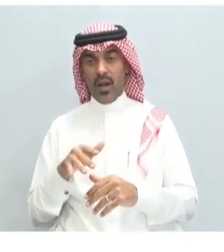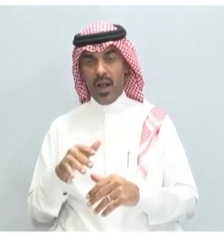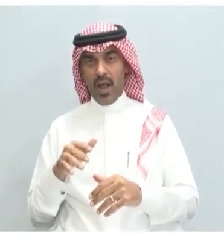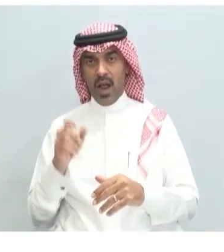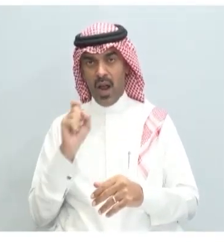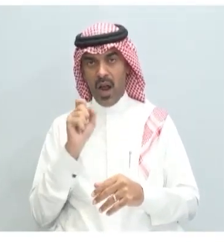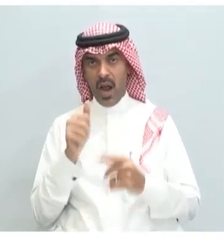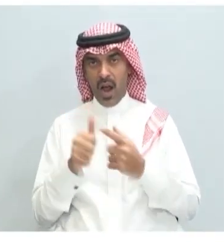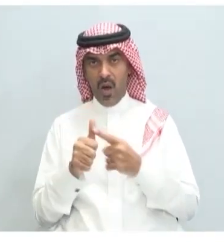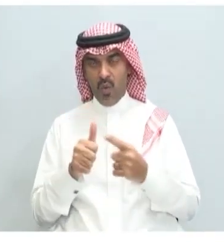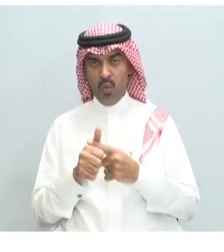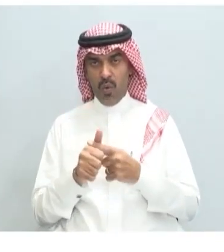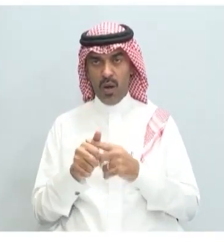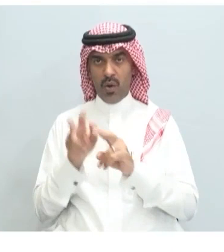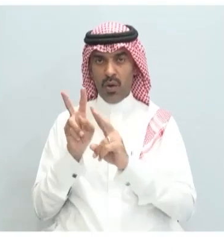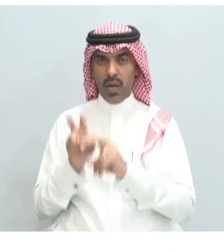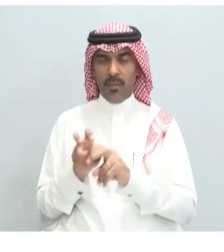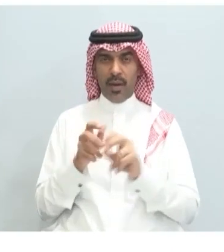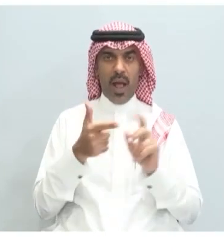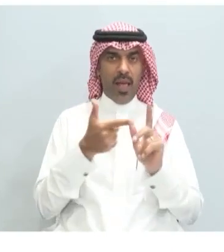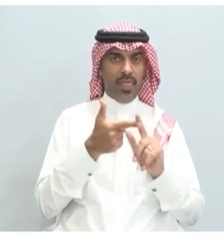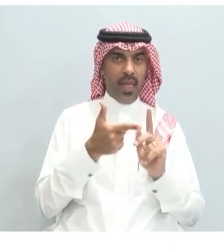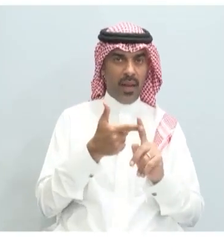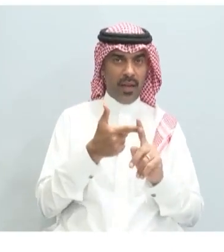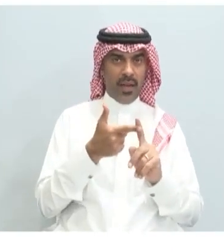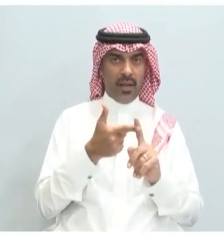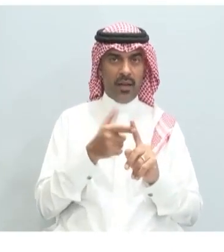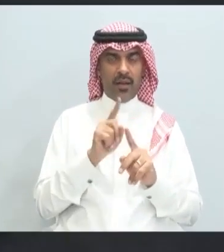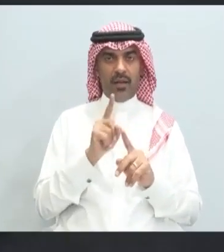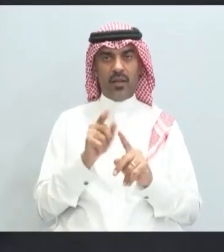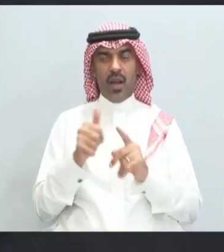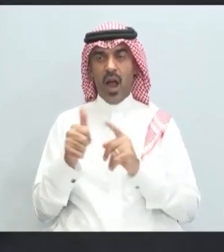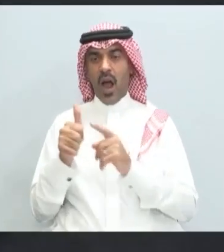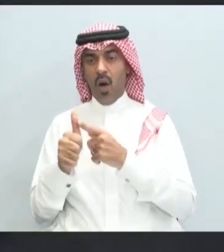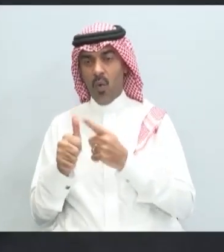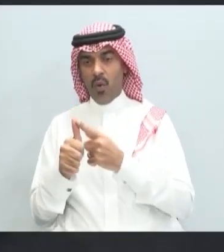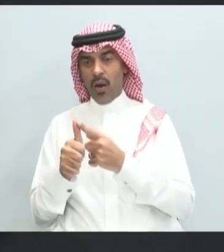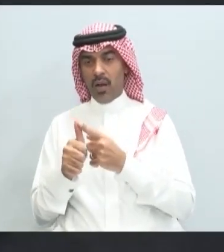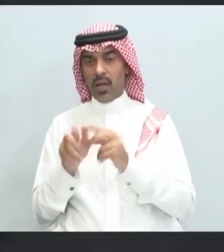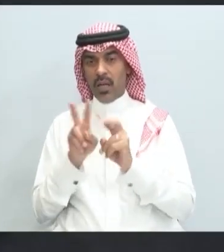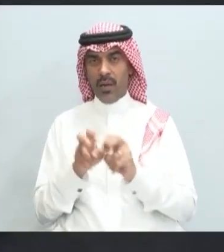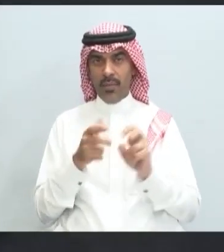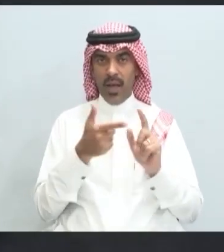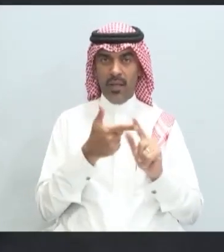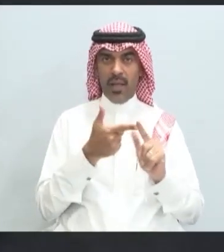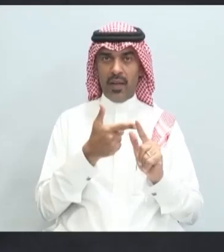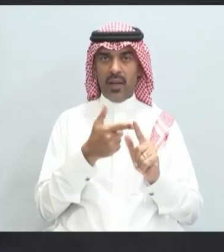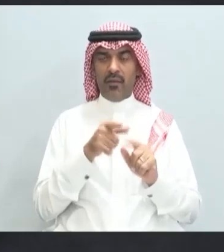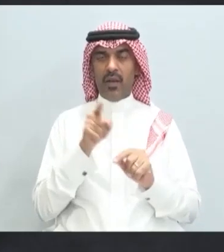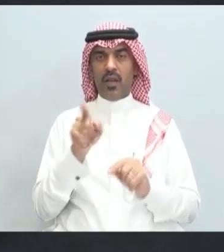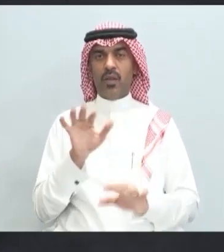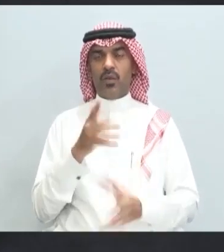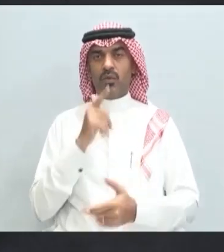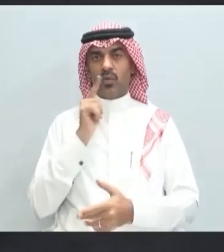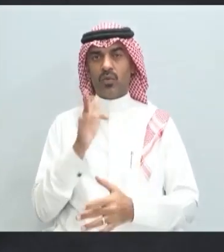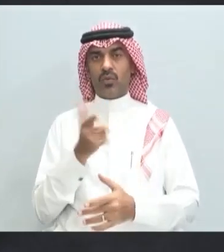الاولى يمنع وقوع الحادثه الثانيه وقوع الحادثه الاولى يمنع وقوع الحادثه الثانيه فهنا نقول